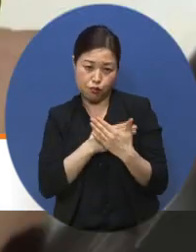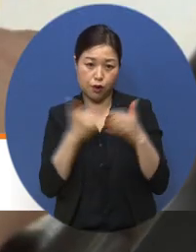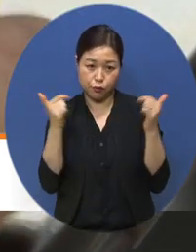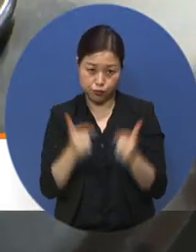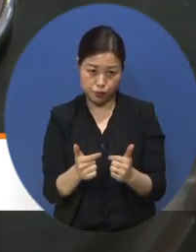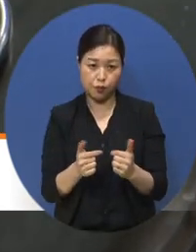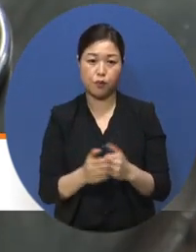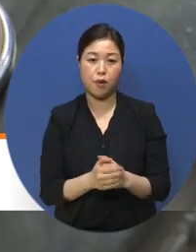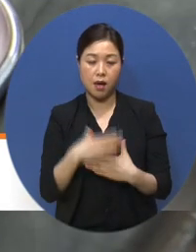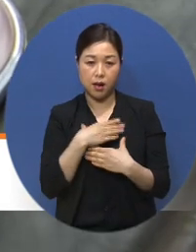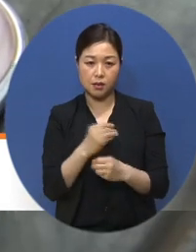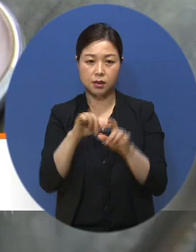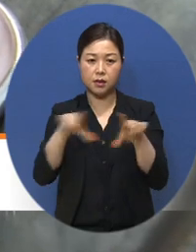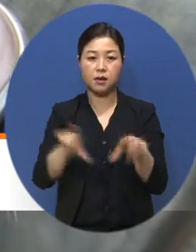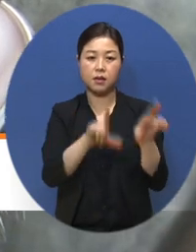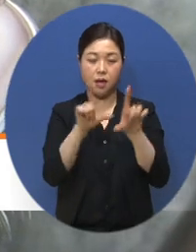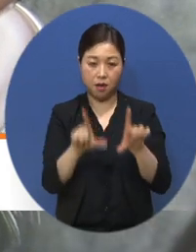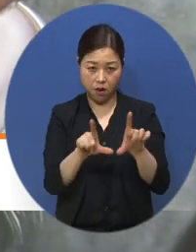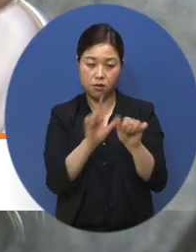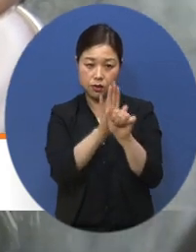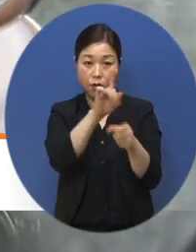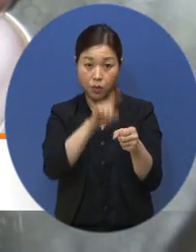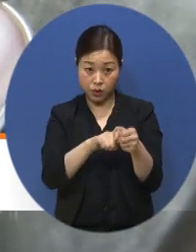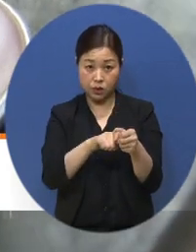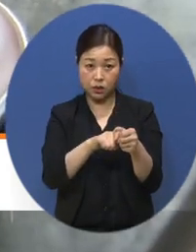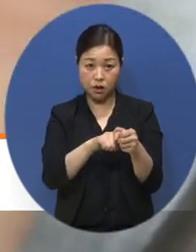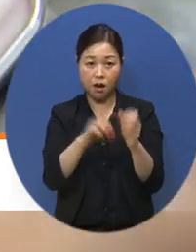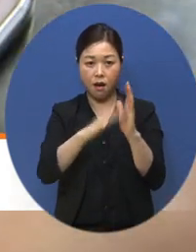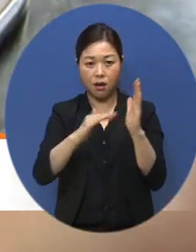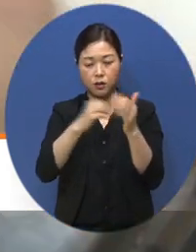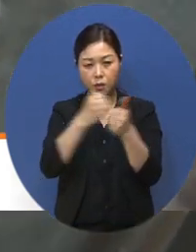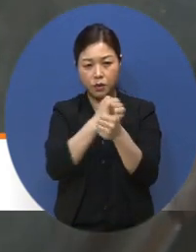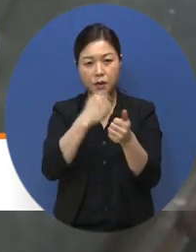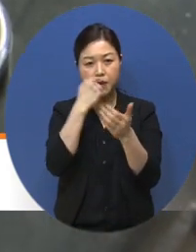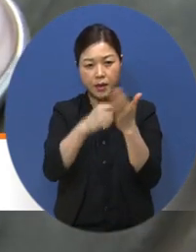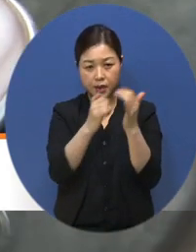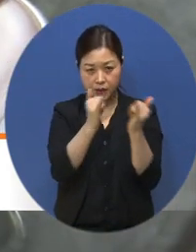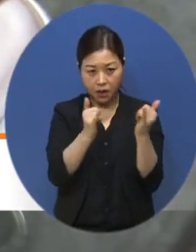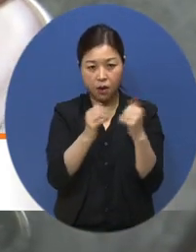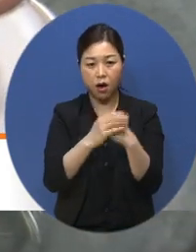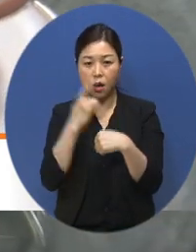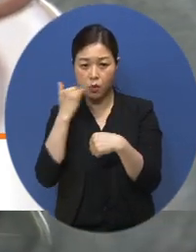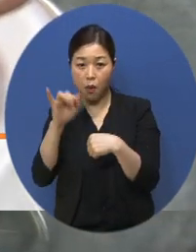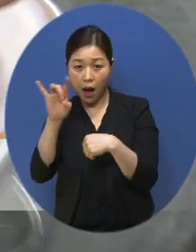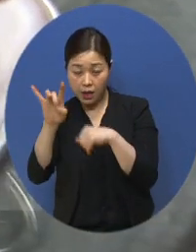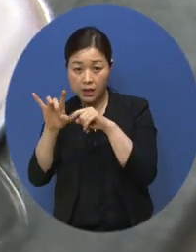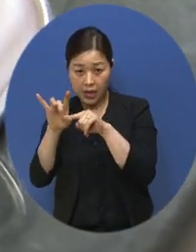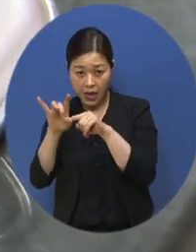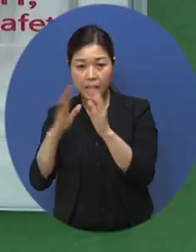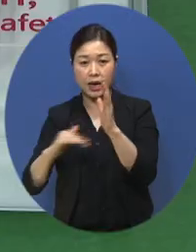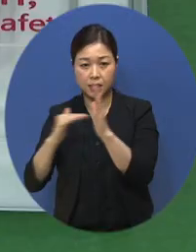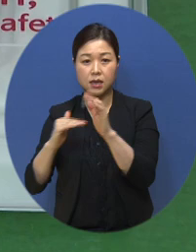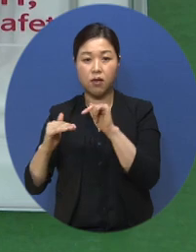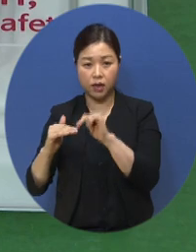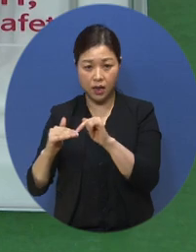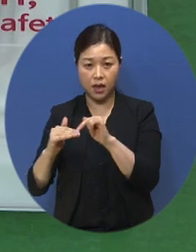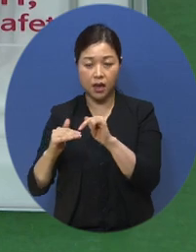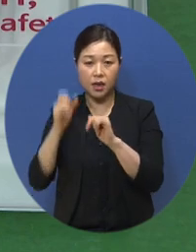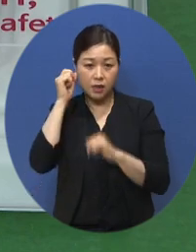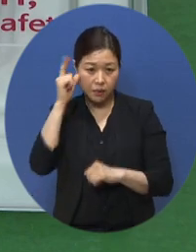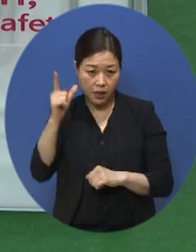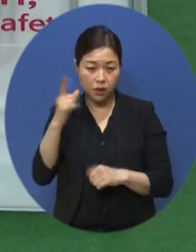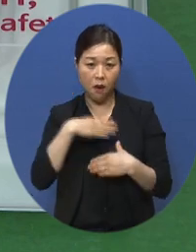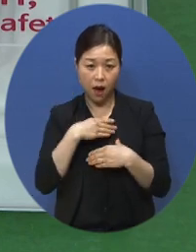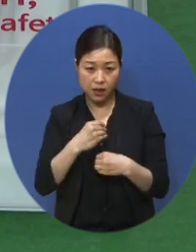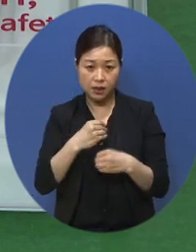해소하고 안전한 일상생활을 지원하기 위해 가정폭력 피해자와 한부모 모자 가정 등의 스마트